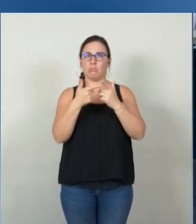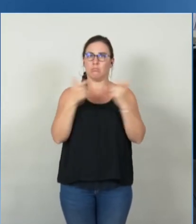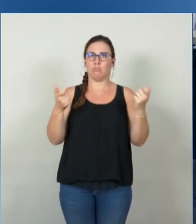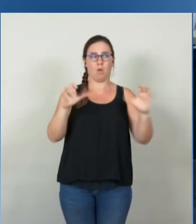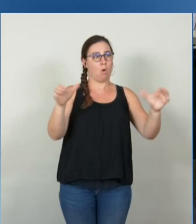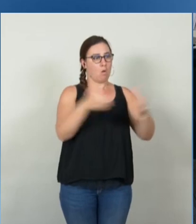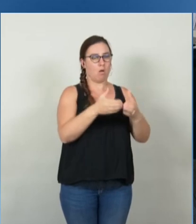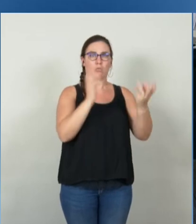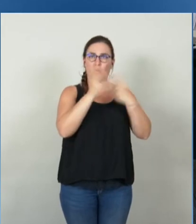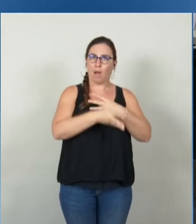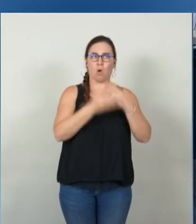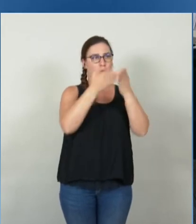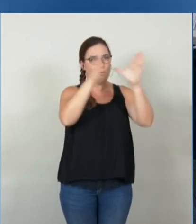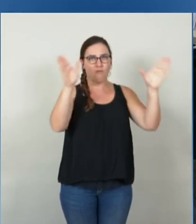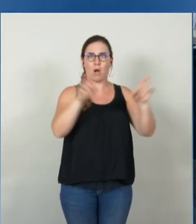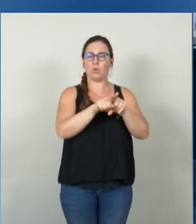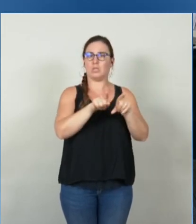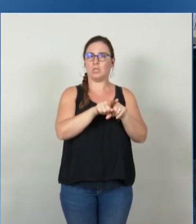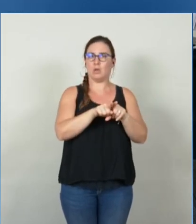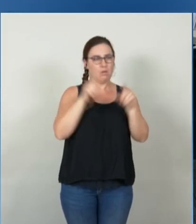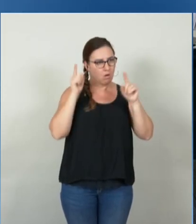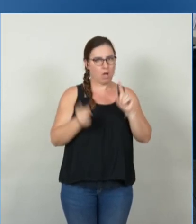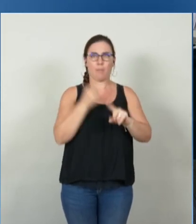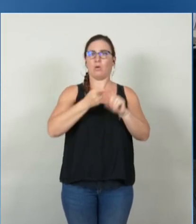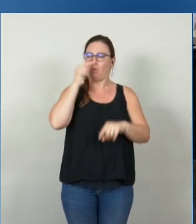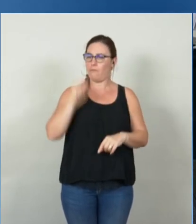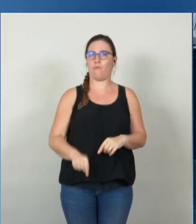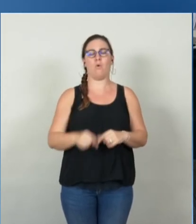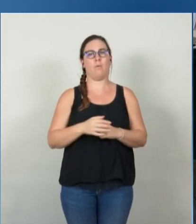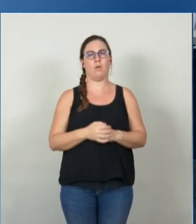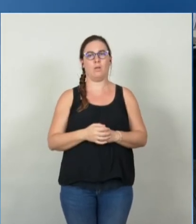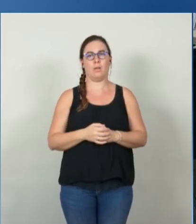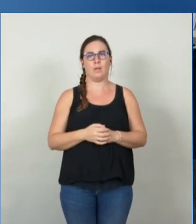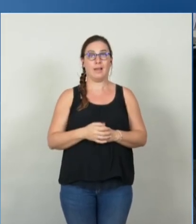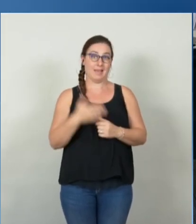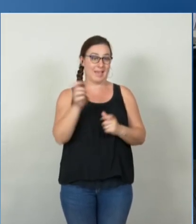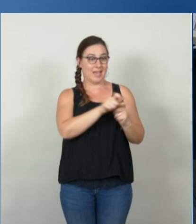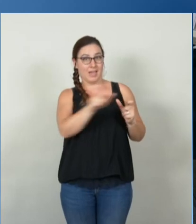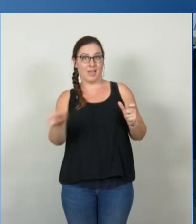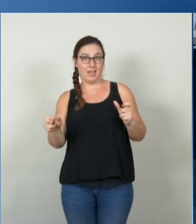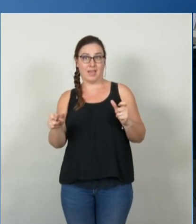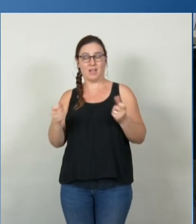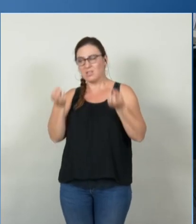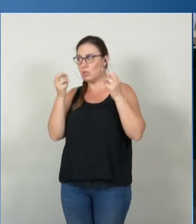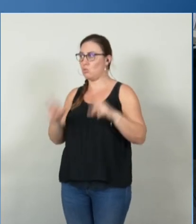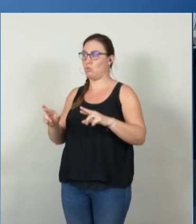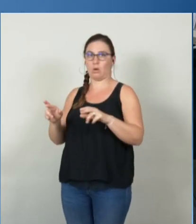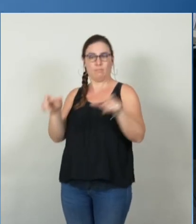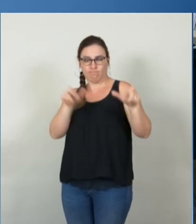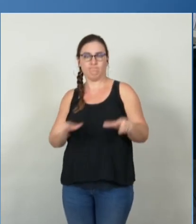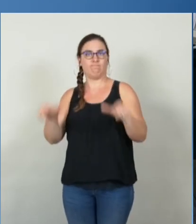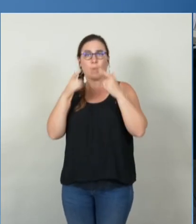collégiale transparente ouverte et indispensable et que cela permet de garantir cette